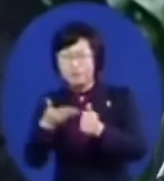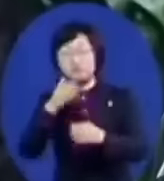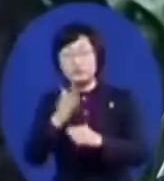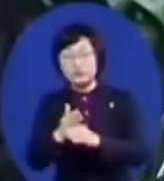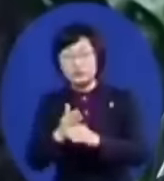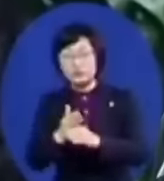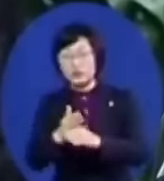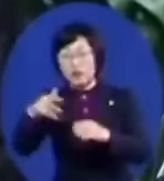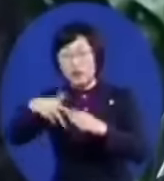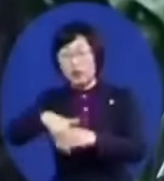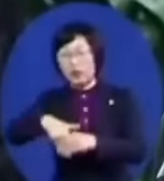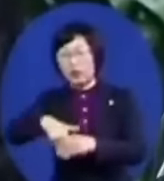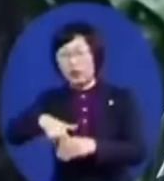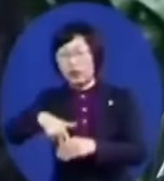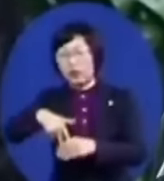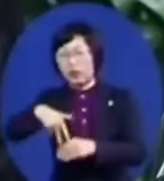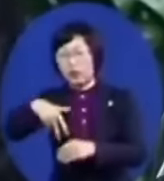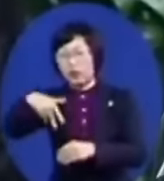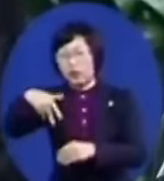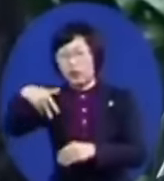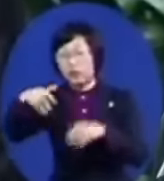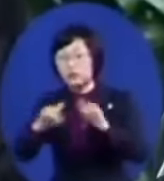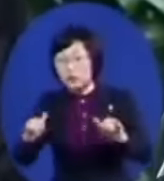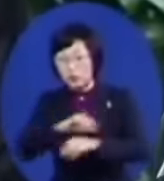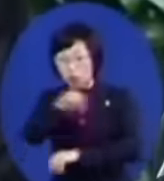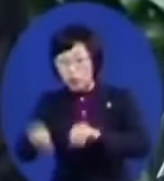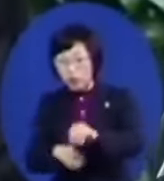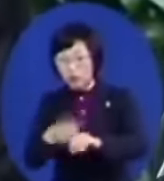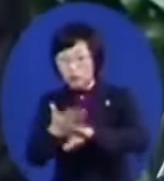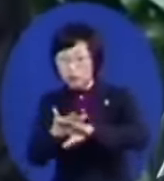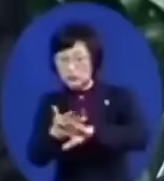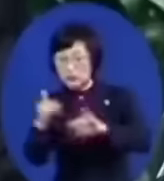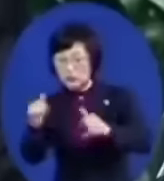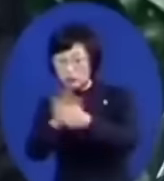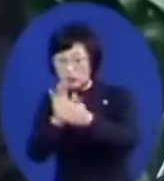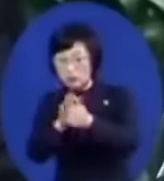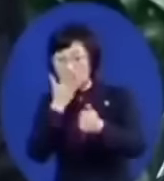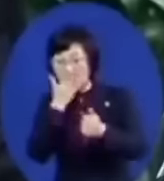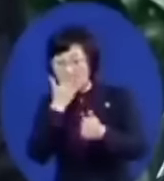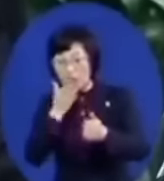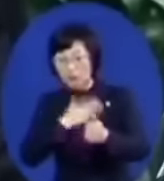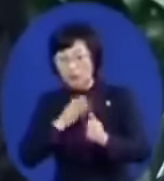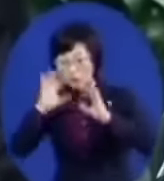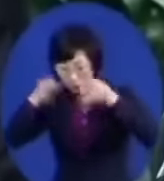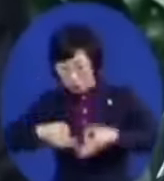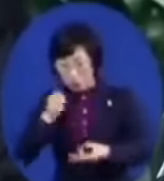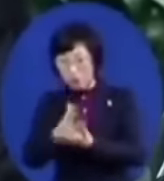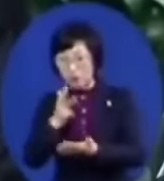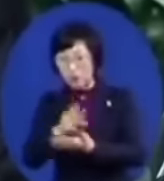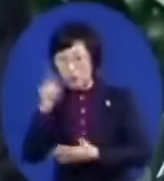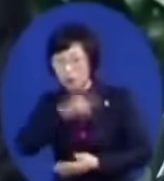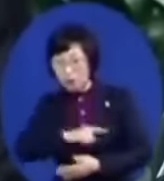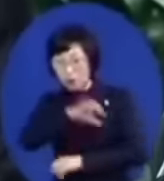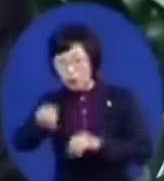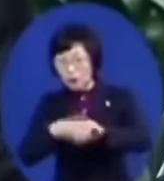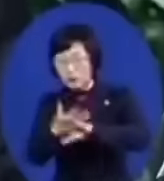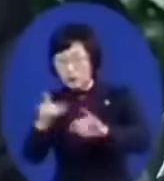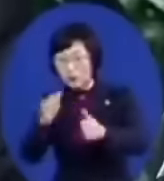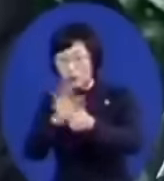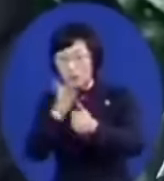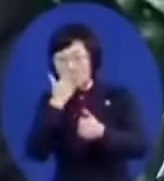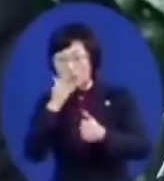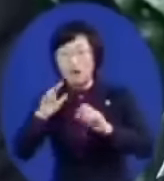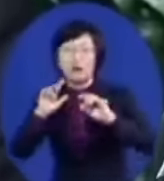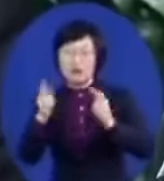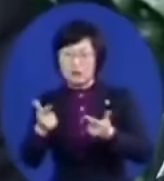아무것도 없는 사람은 무슨 구제를 할 수 있습니까? 자기 팔자도 고약한데 누구를 도와주는 것입니까? 우리